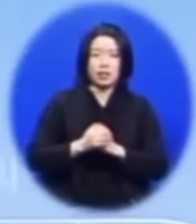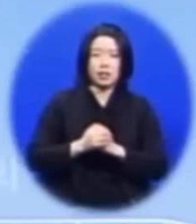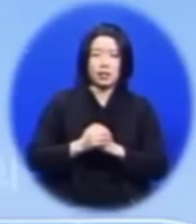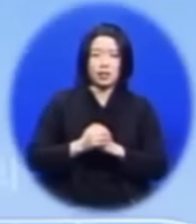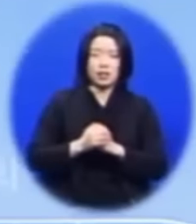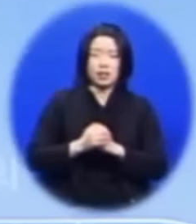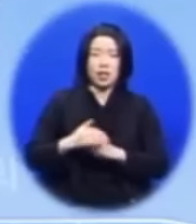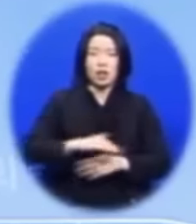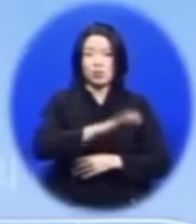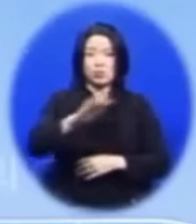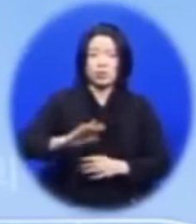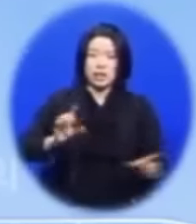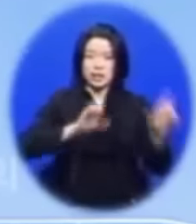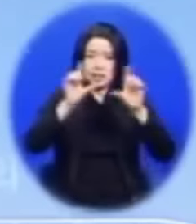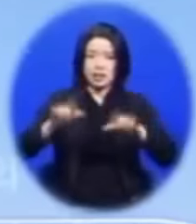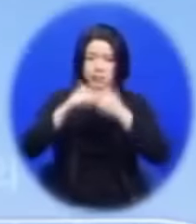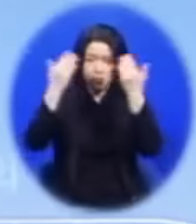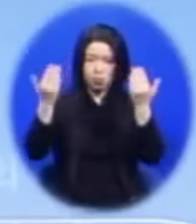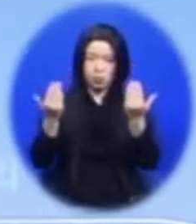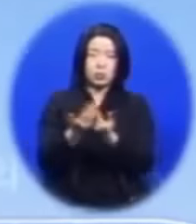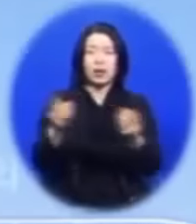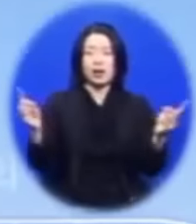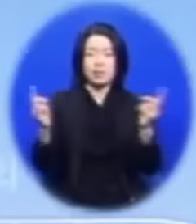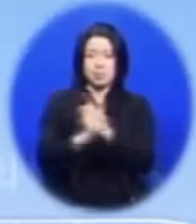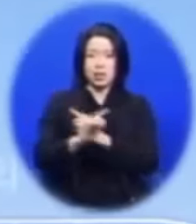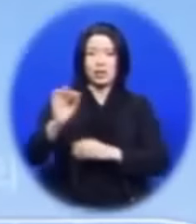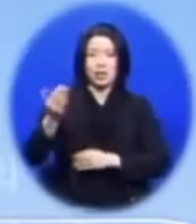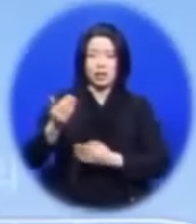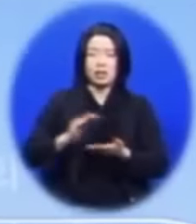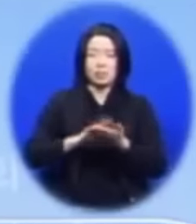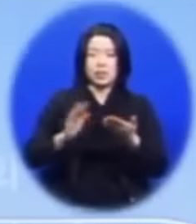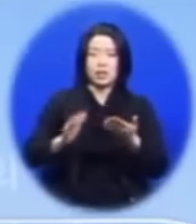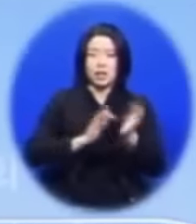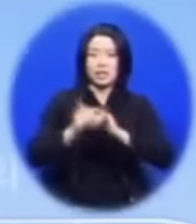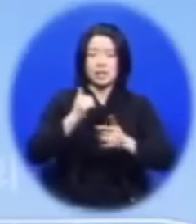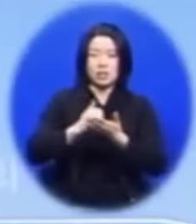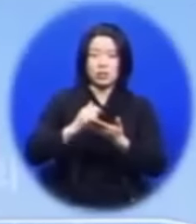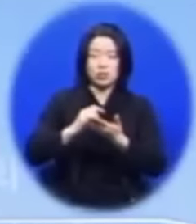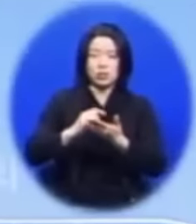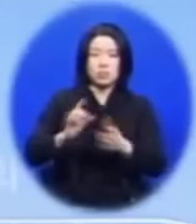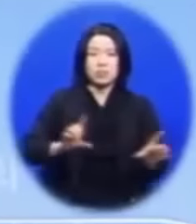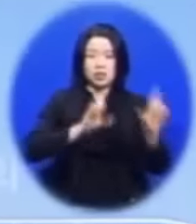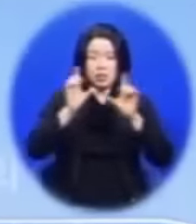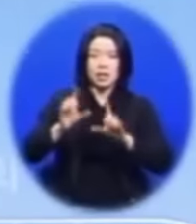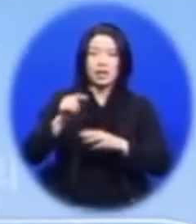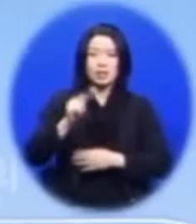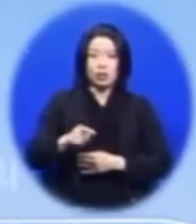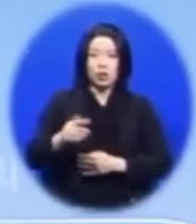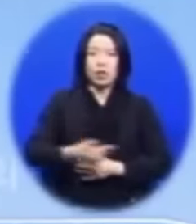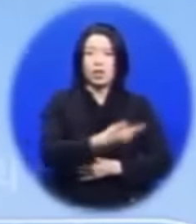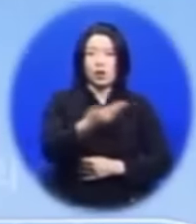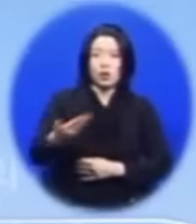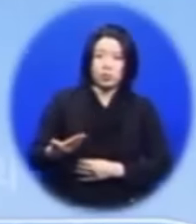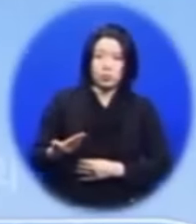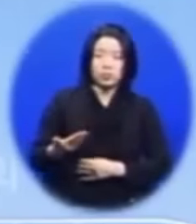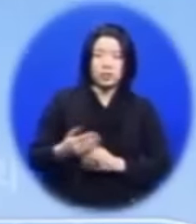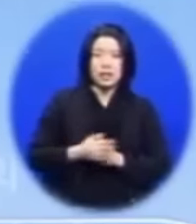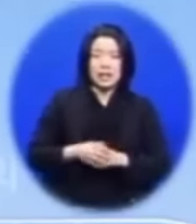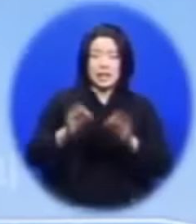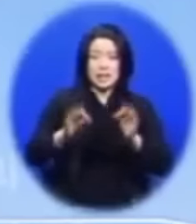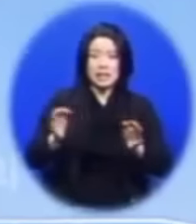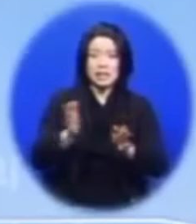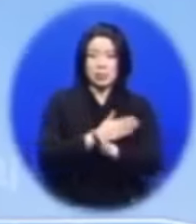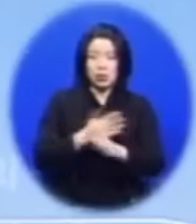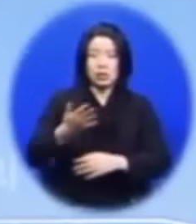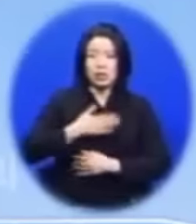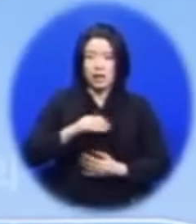우리의 삶 전체가 바뀌어요 예수님으로 사는 거 여러분 이제부터는